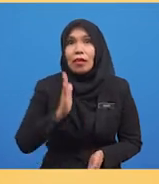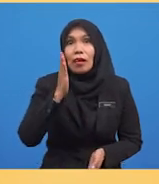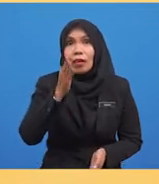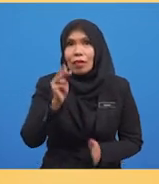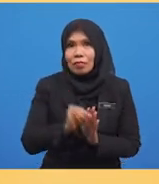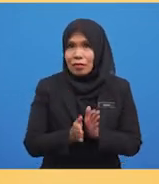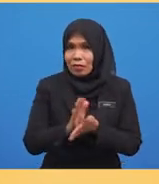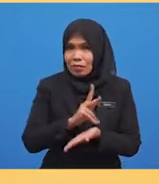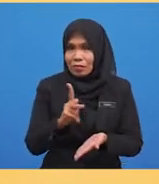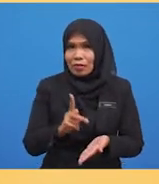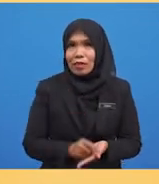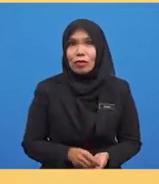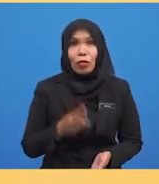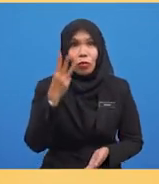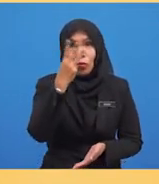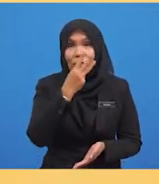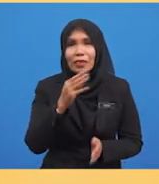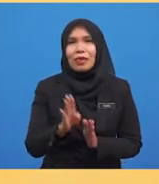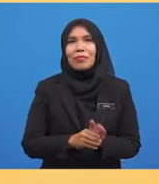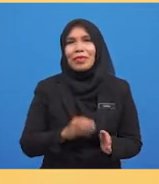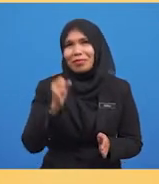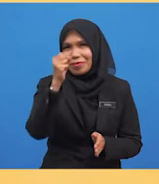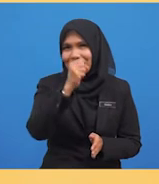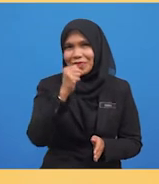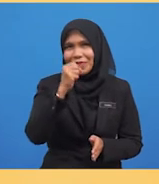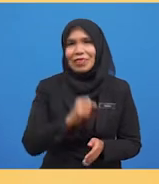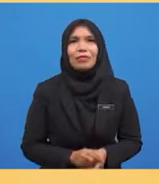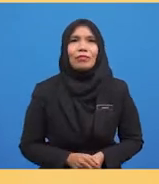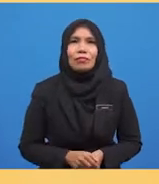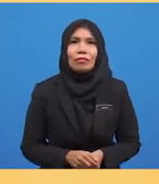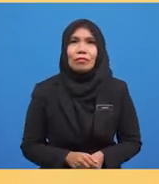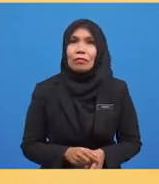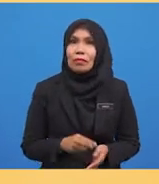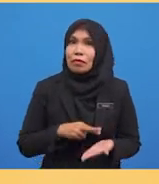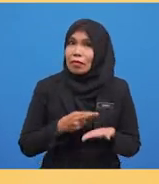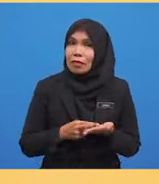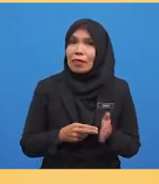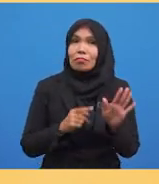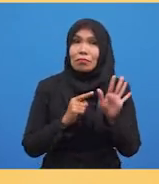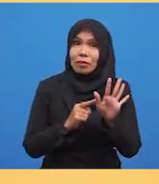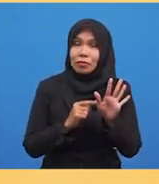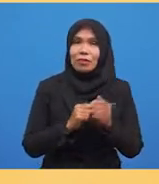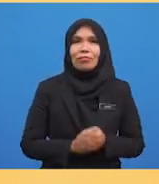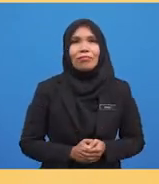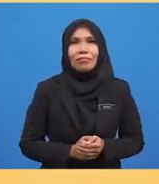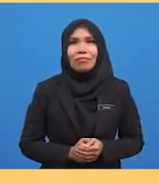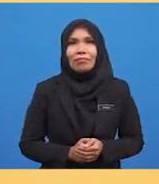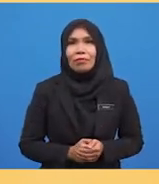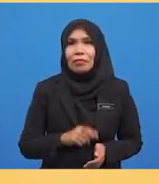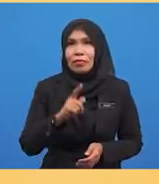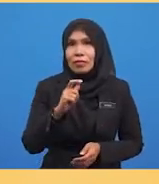terakhir seloka ini menyebut tentang tata cara dan peraturan santapan